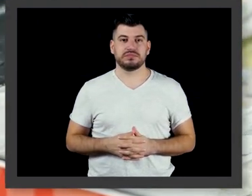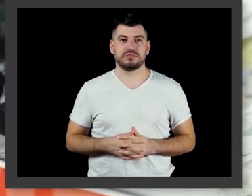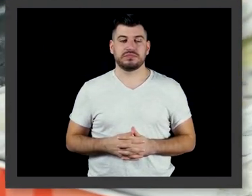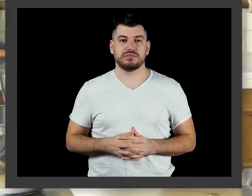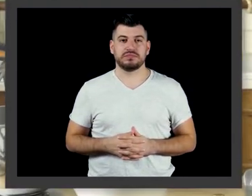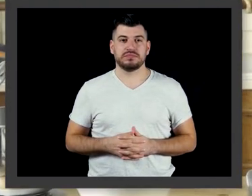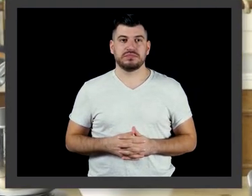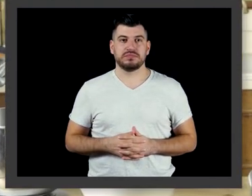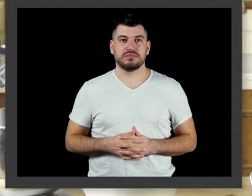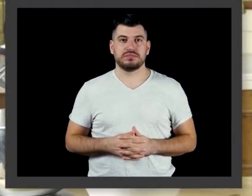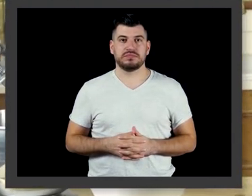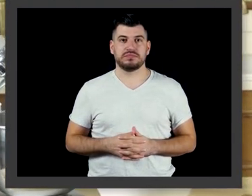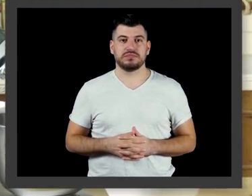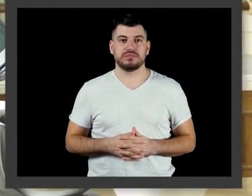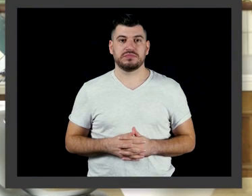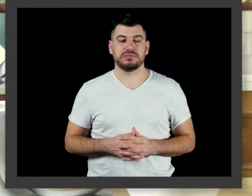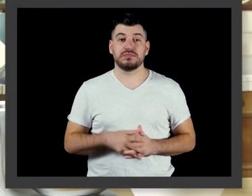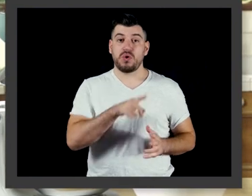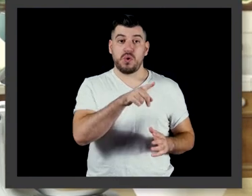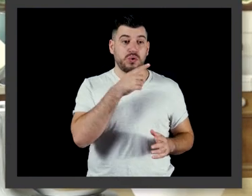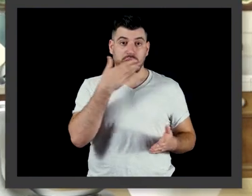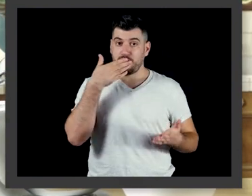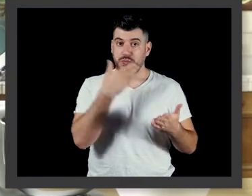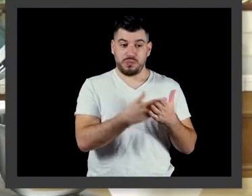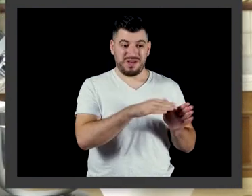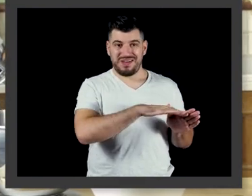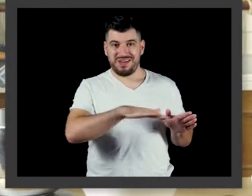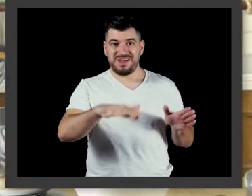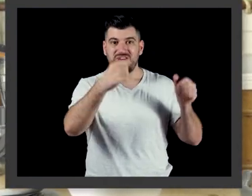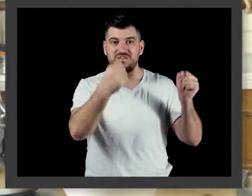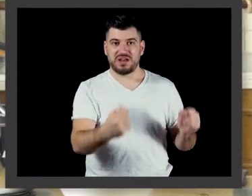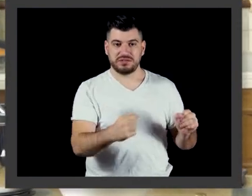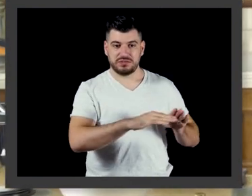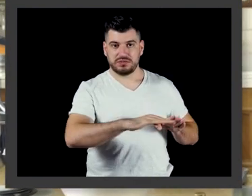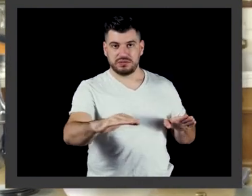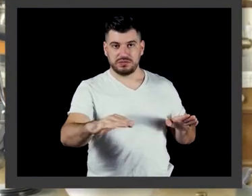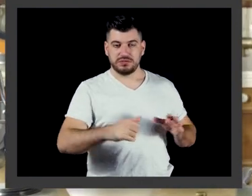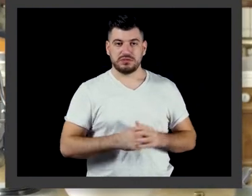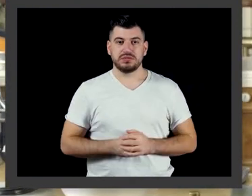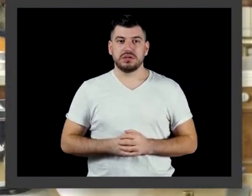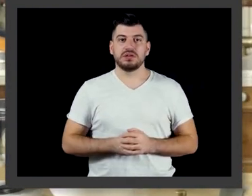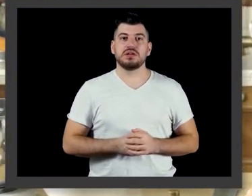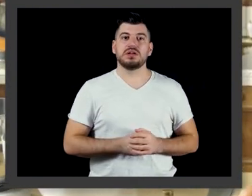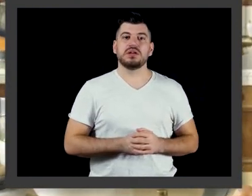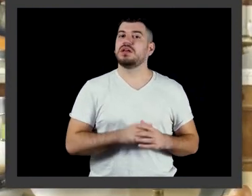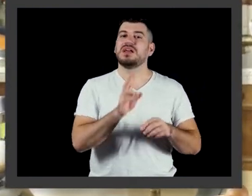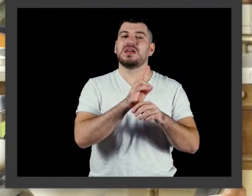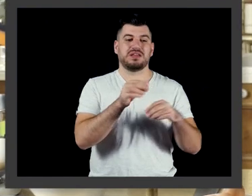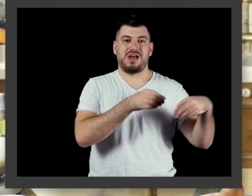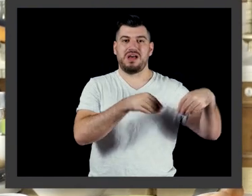Μια χαρά. Με το που ετοιμάσω τη βάση μου, γιατί αυτό είναι η βάση μου, τα υπόλοιπα φύλλα τα έχω εδώ, δεν τα έχω κουνήσει.